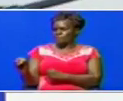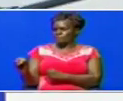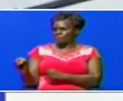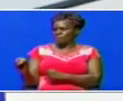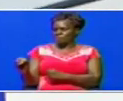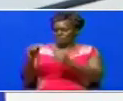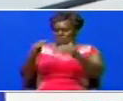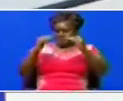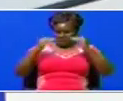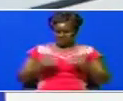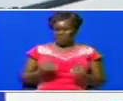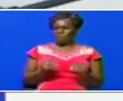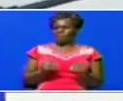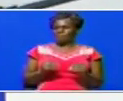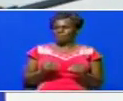Now we move on to